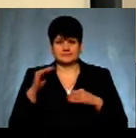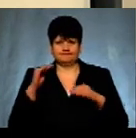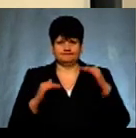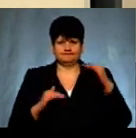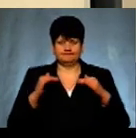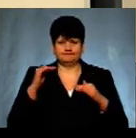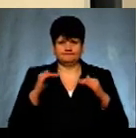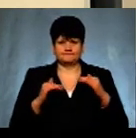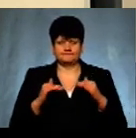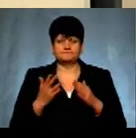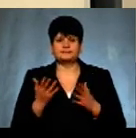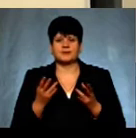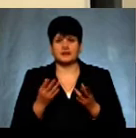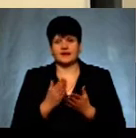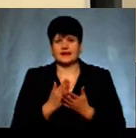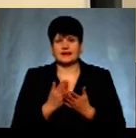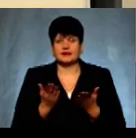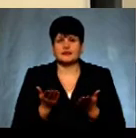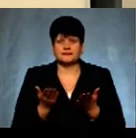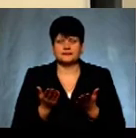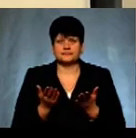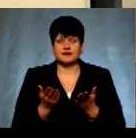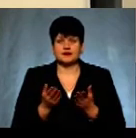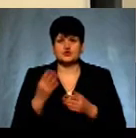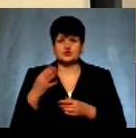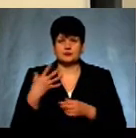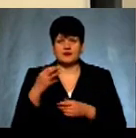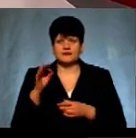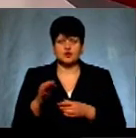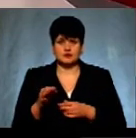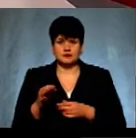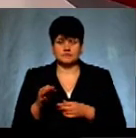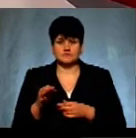між тим попитом пропозицією, яка є, тому що 45%